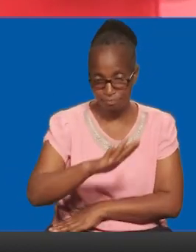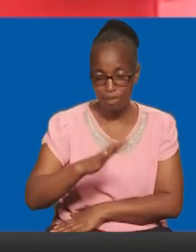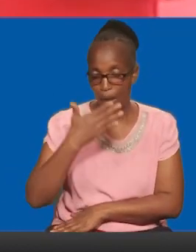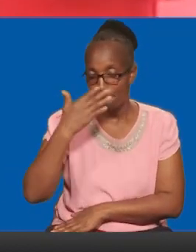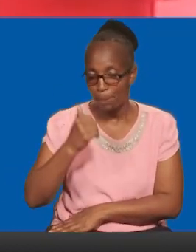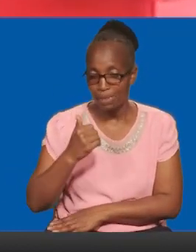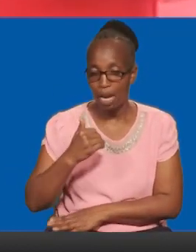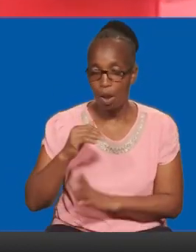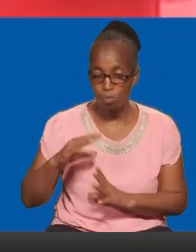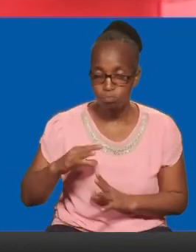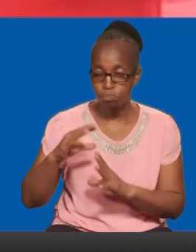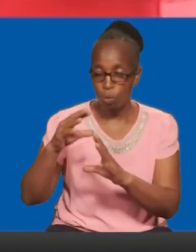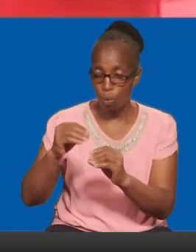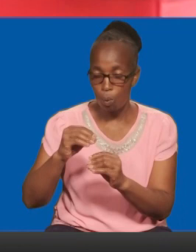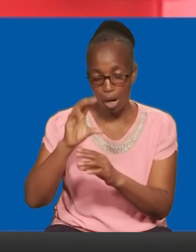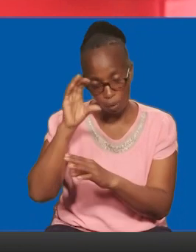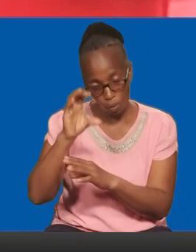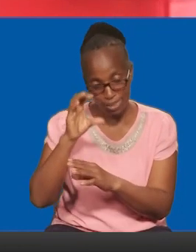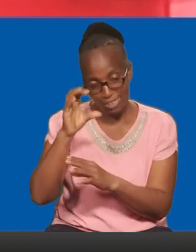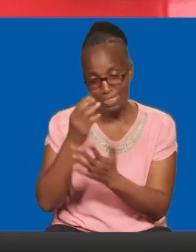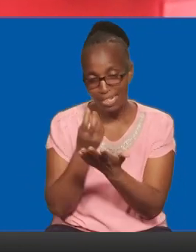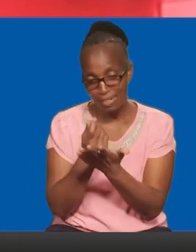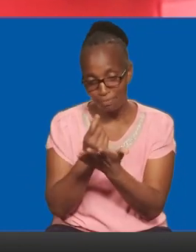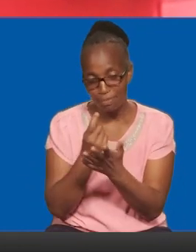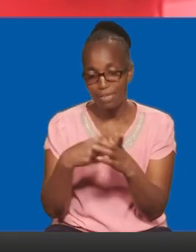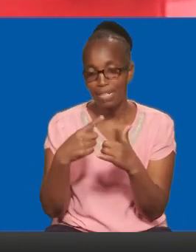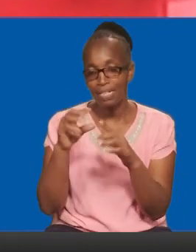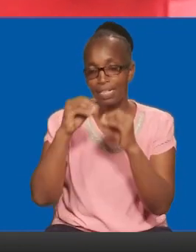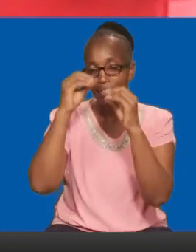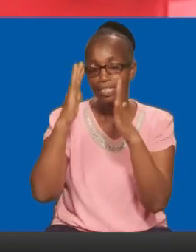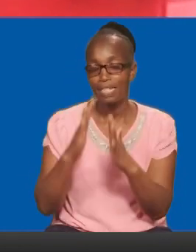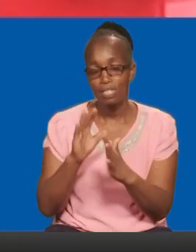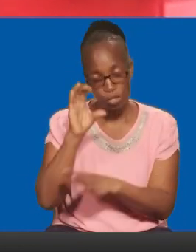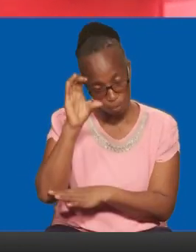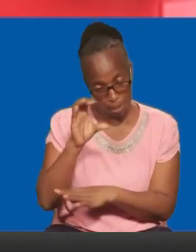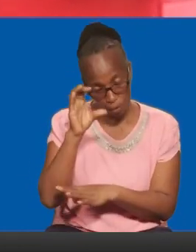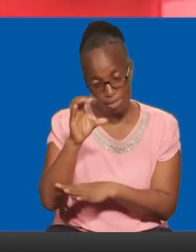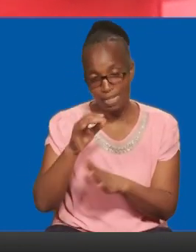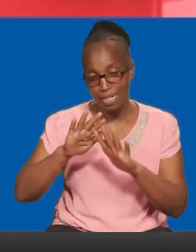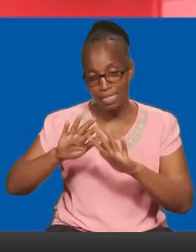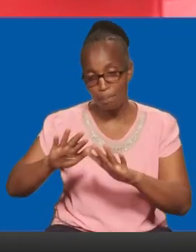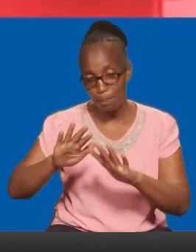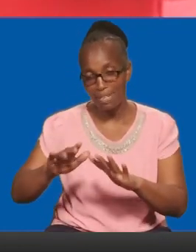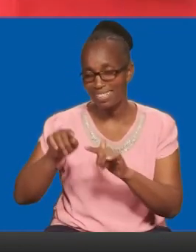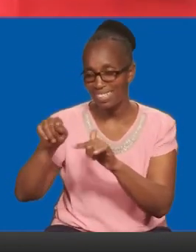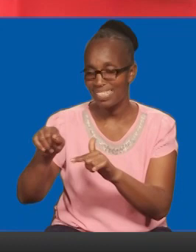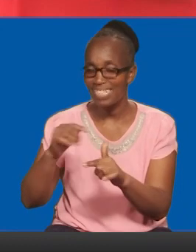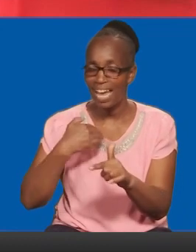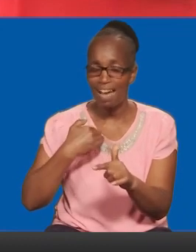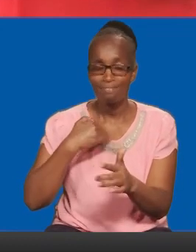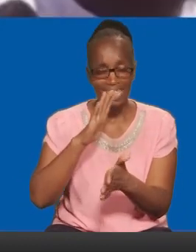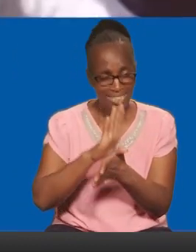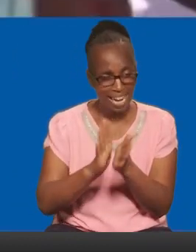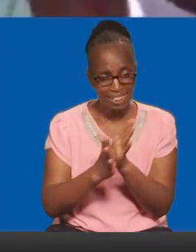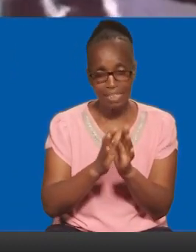a supplementary budget, allocate this money, and let our teachers be confirmed on permanent and pensionable terms. This